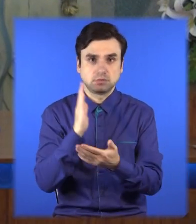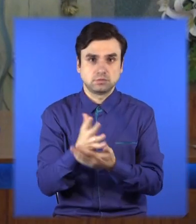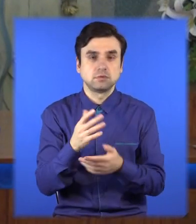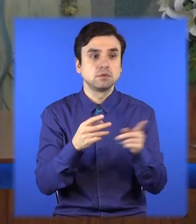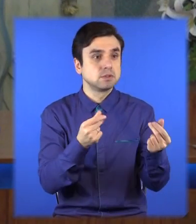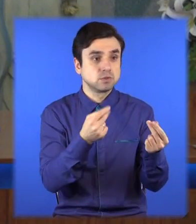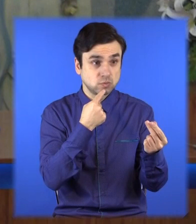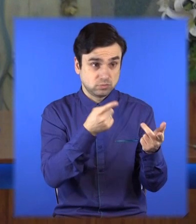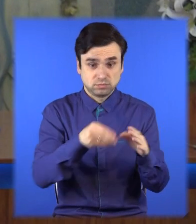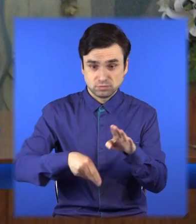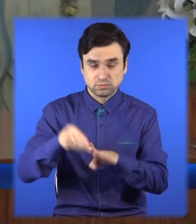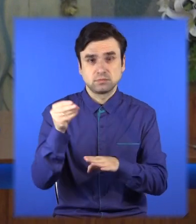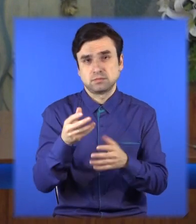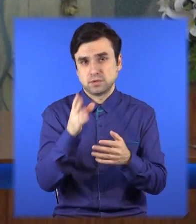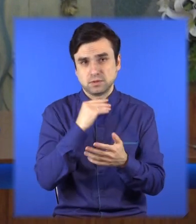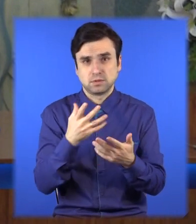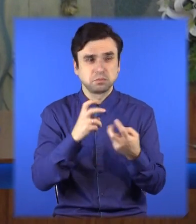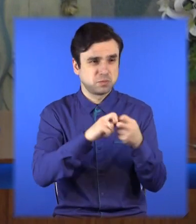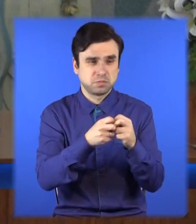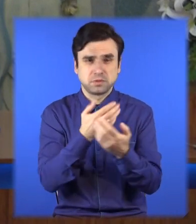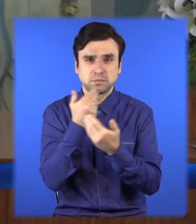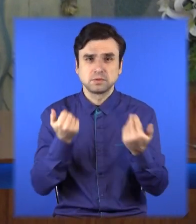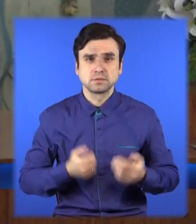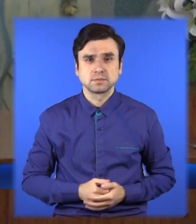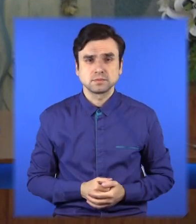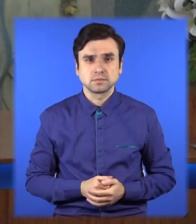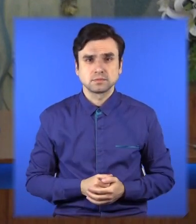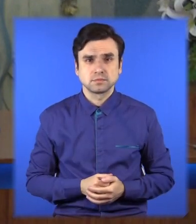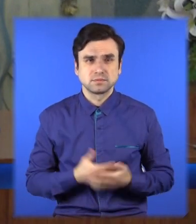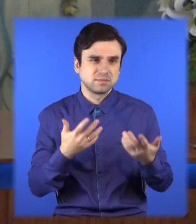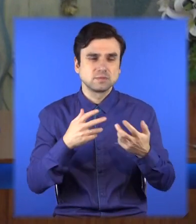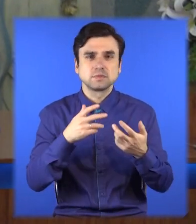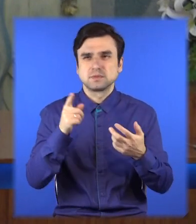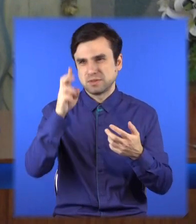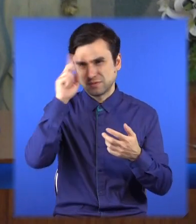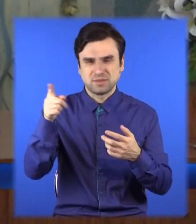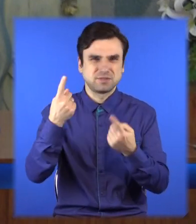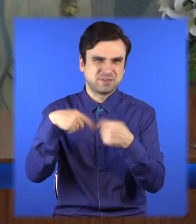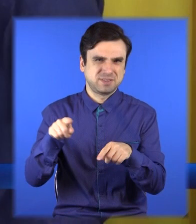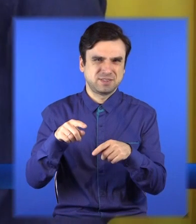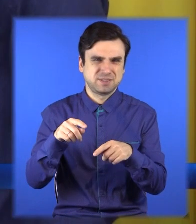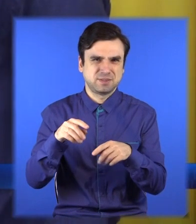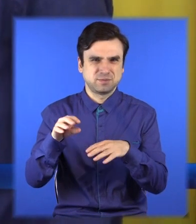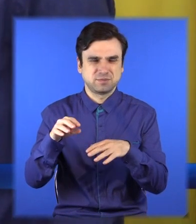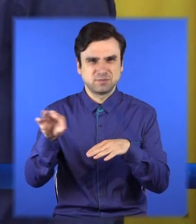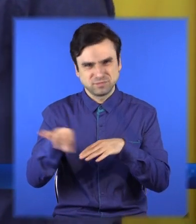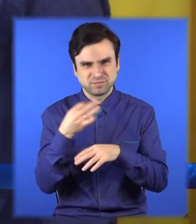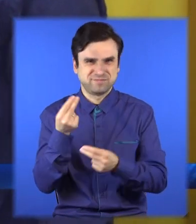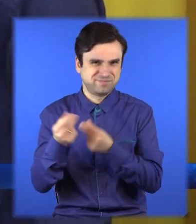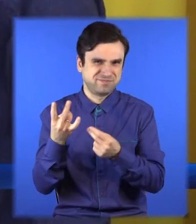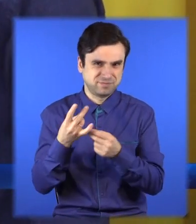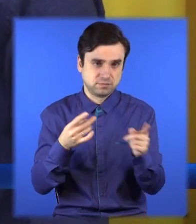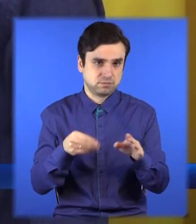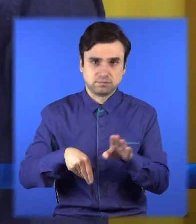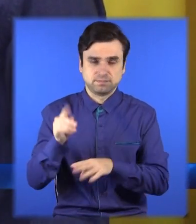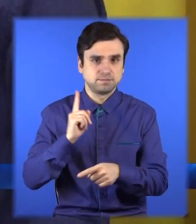термінал, тобто їм, ну, інших проблем їм не буде створено в плані оплати державного мита. Любов дає